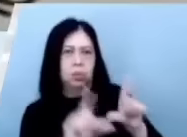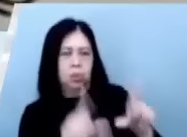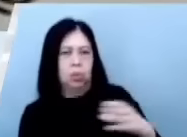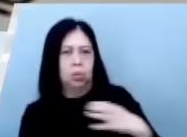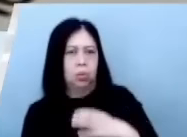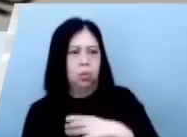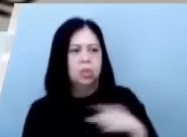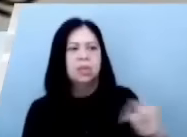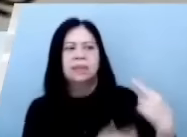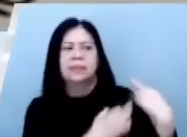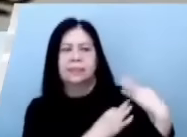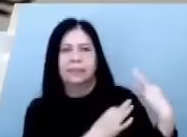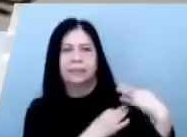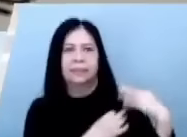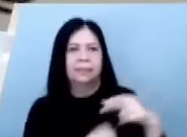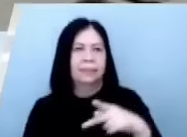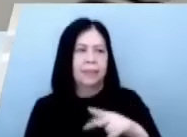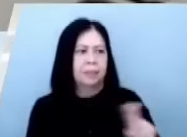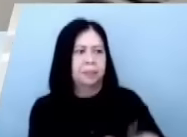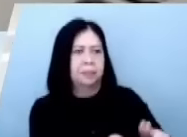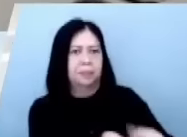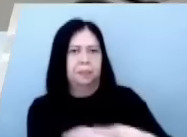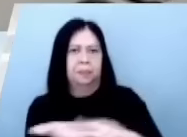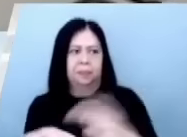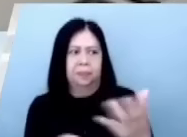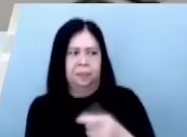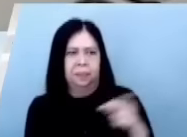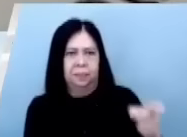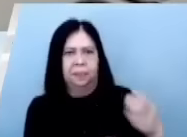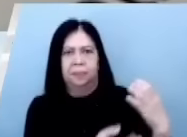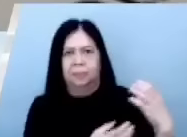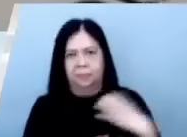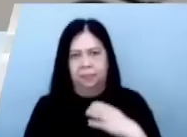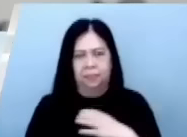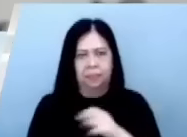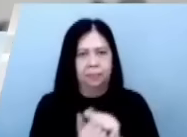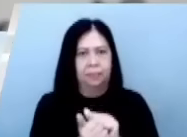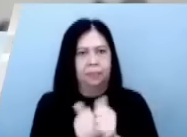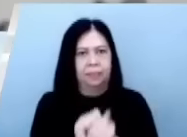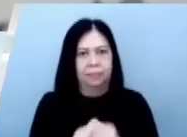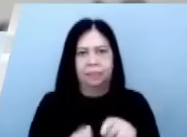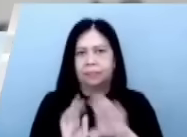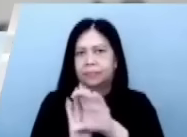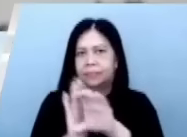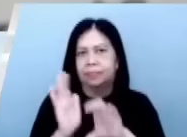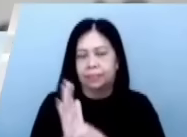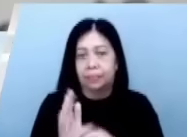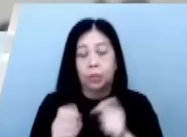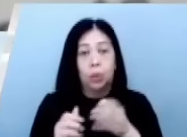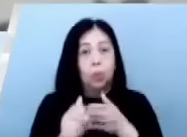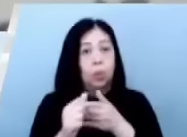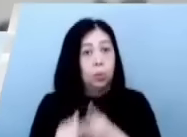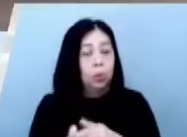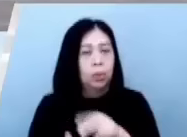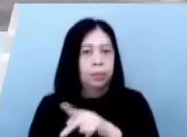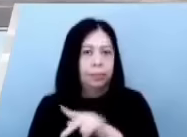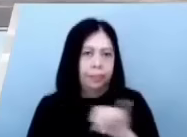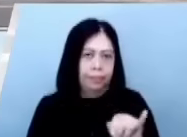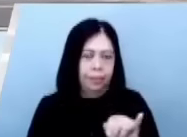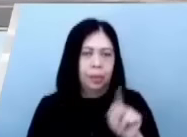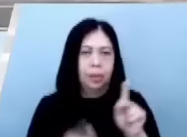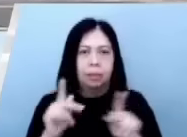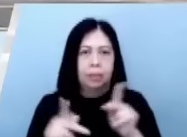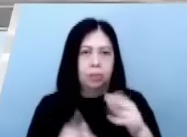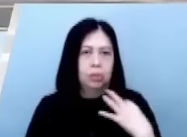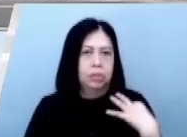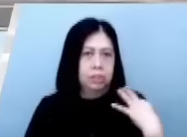ng isinasagawang pagkalap ng pirma para maamyendahan ang saligang batas sa pamamagitan ng People's Initiative.